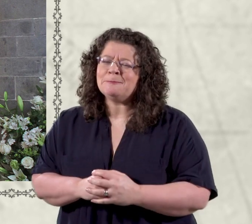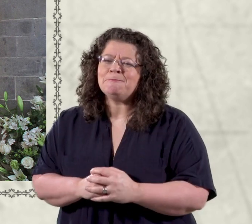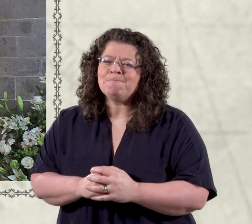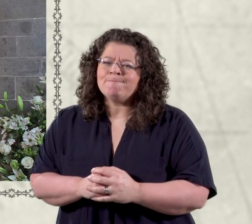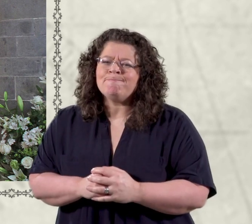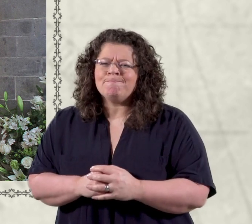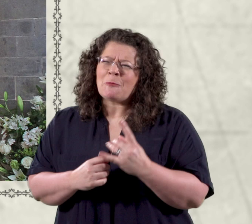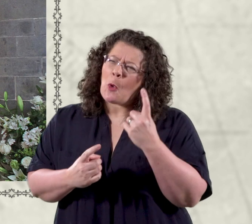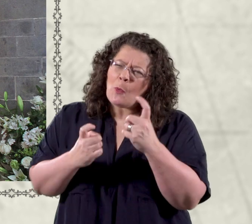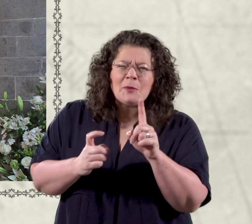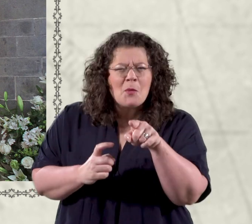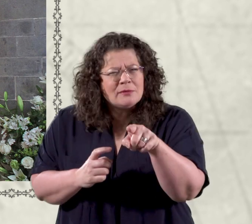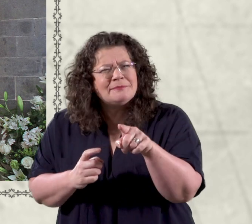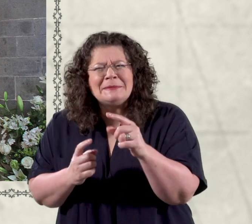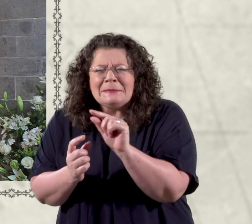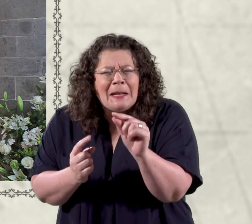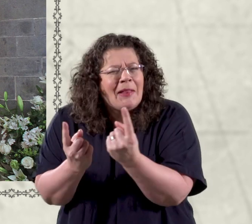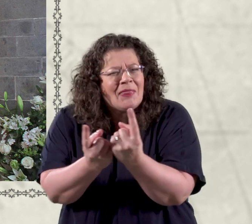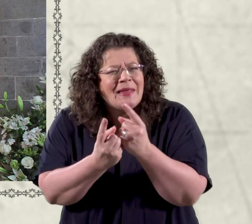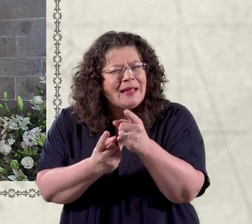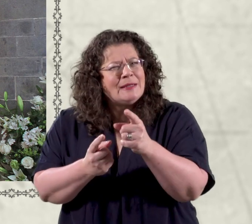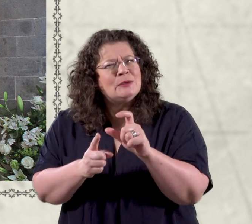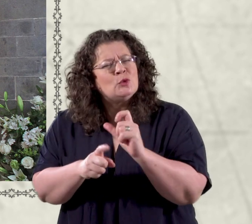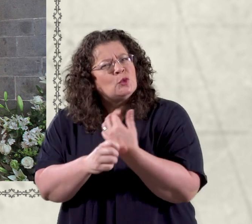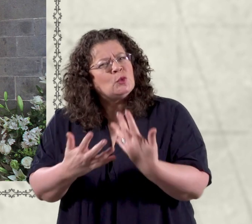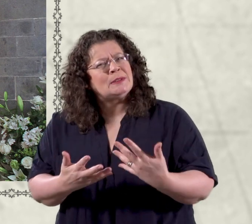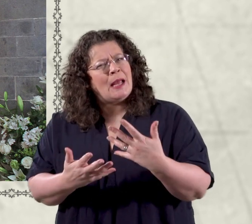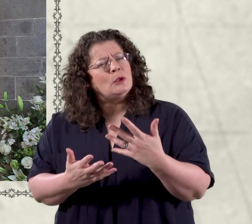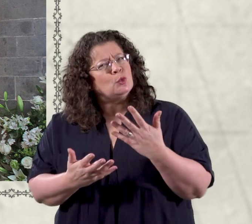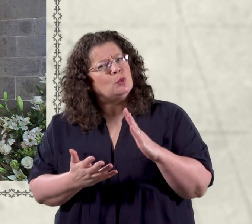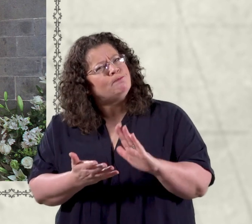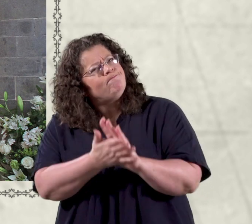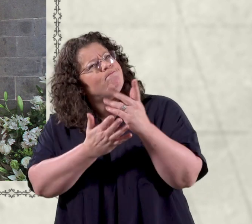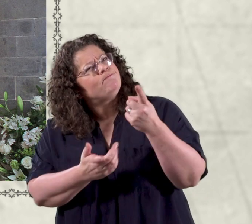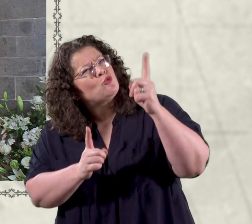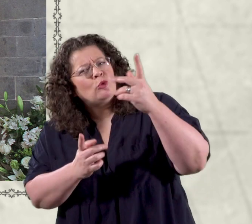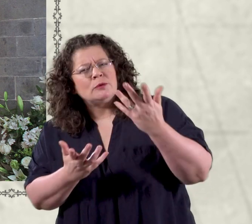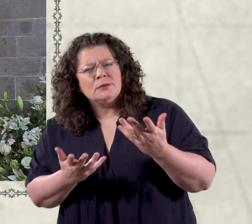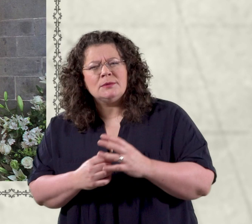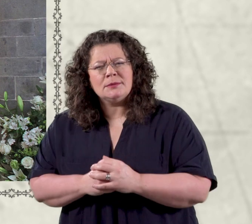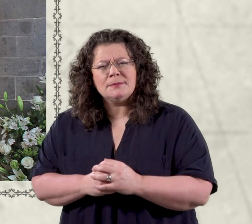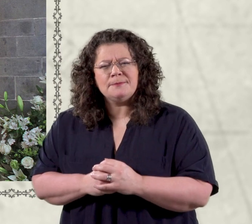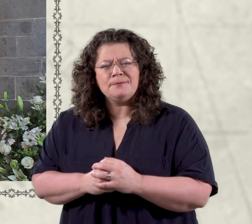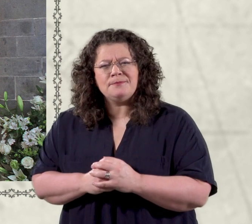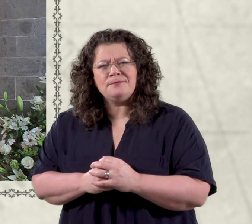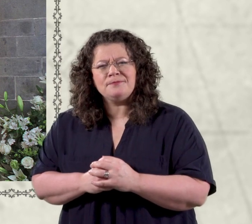gweld? Sgwni pa beth bach nhw chi heddiw, fydd yn dda gan Dduw.